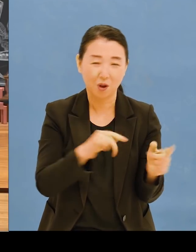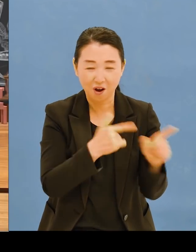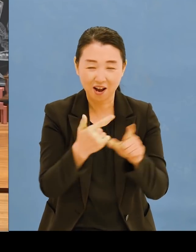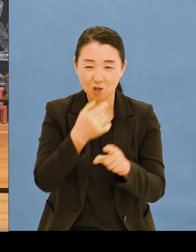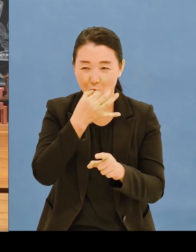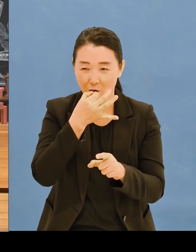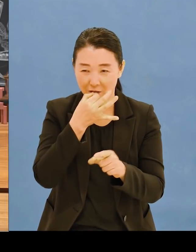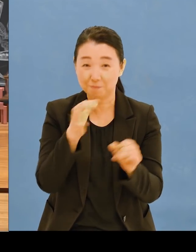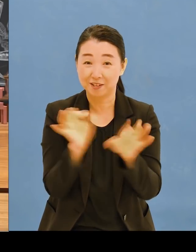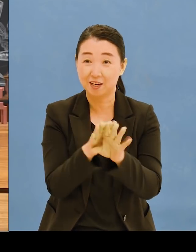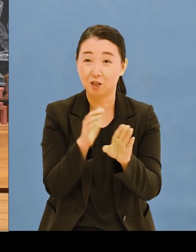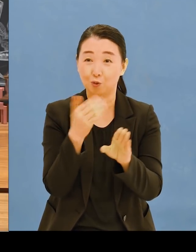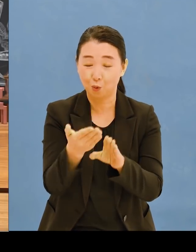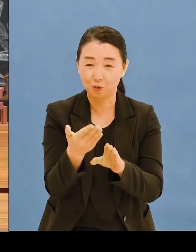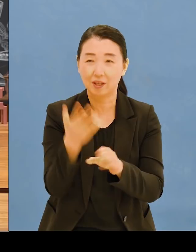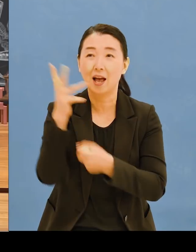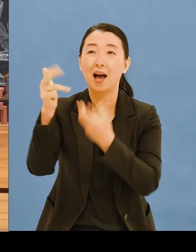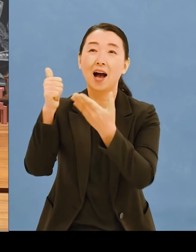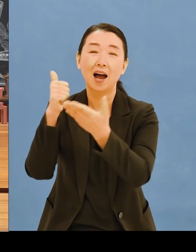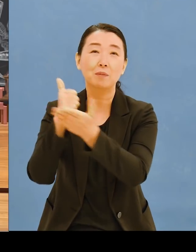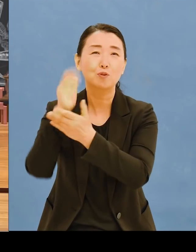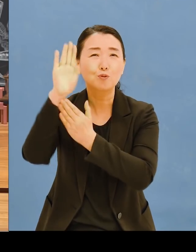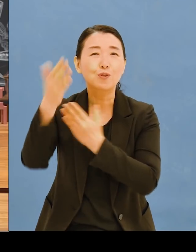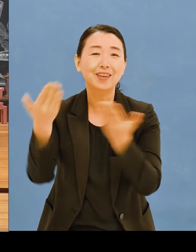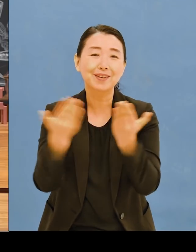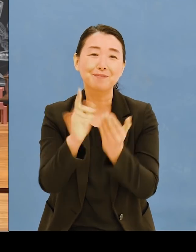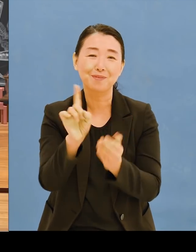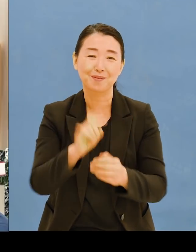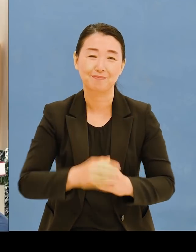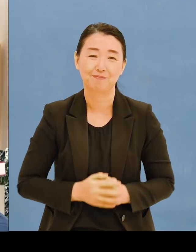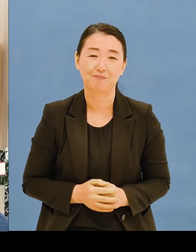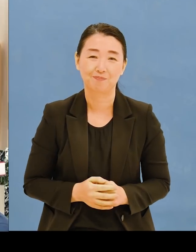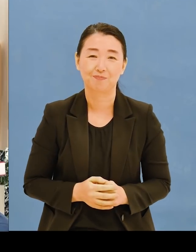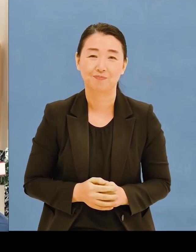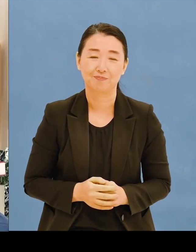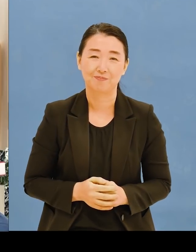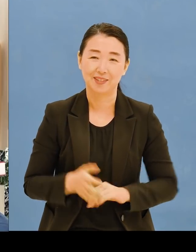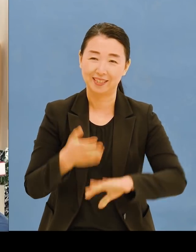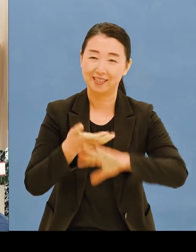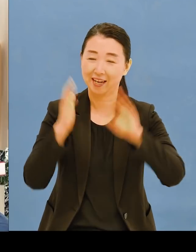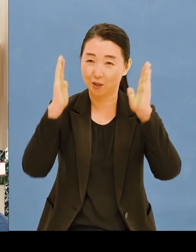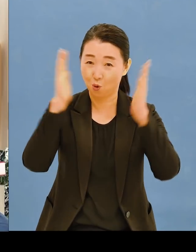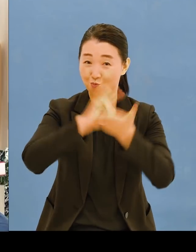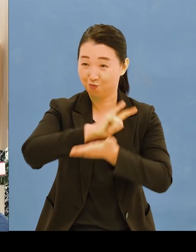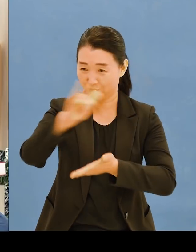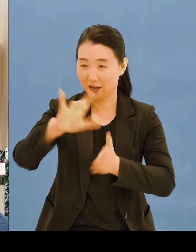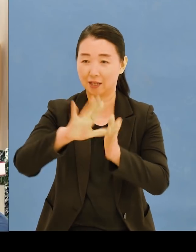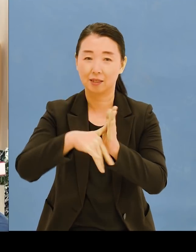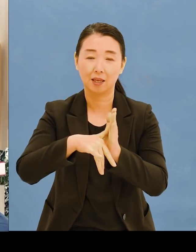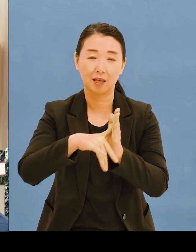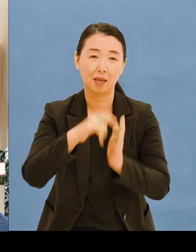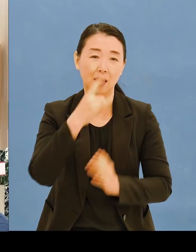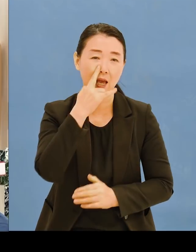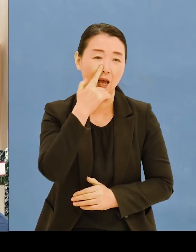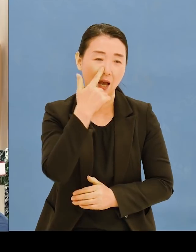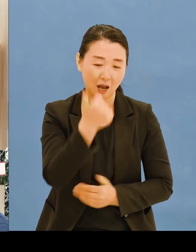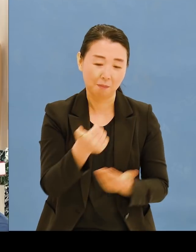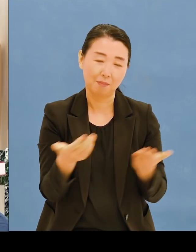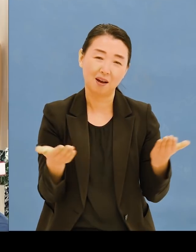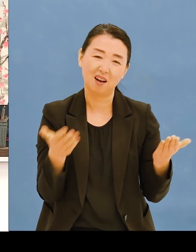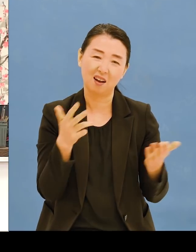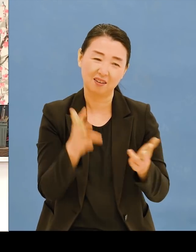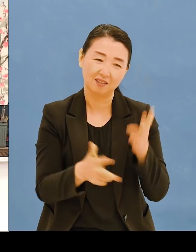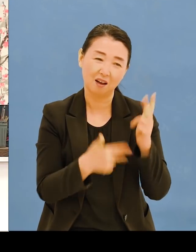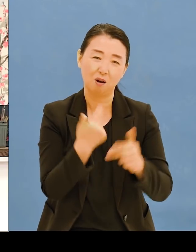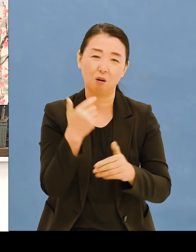이제 또 하나님께서 어떻게 만져주셨어요? 그 후의 일들. 유학을 갈 때는 이제 아버지 사업이 조금씩 이제